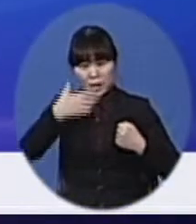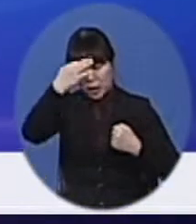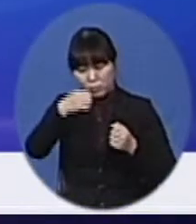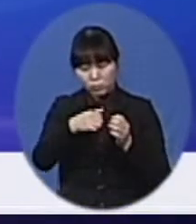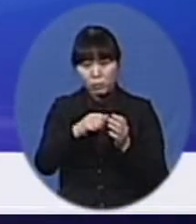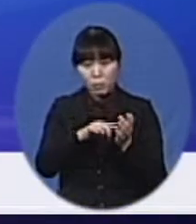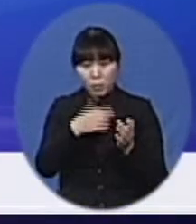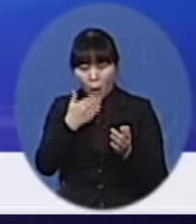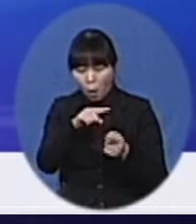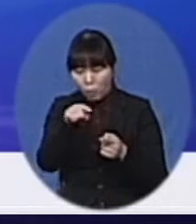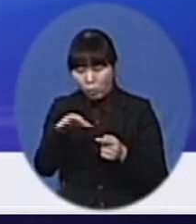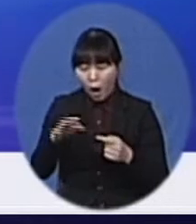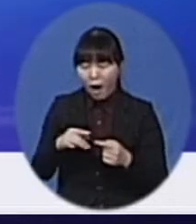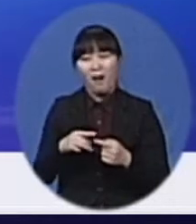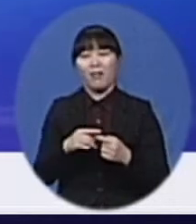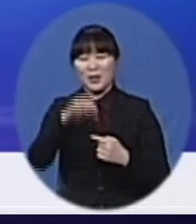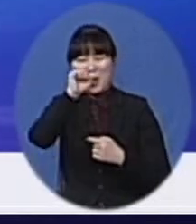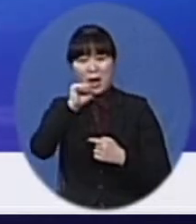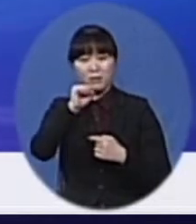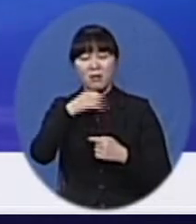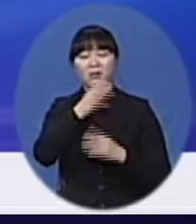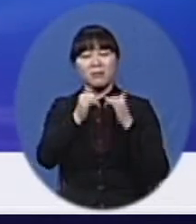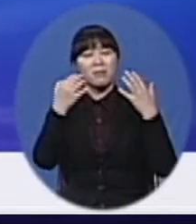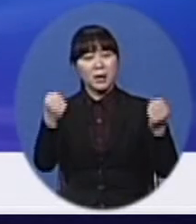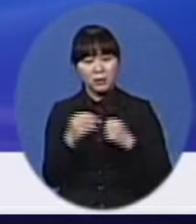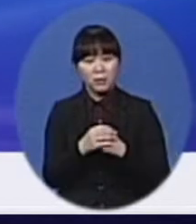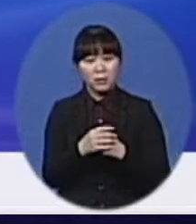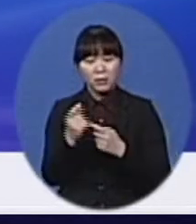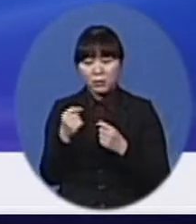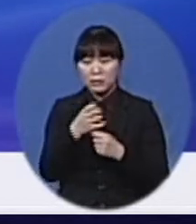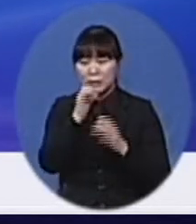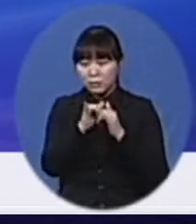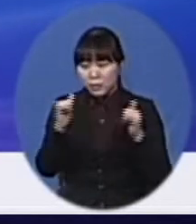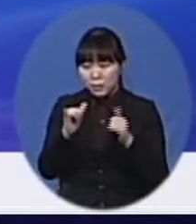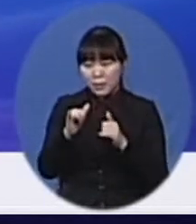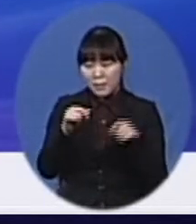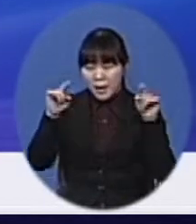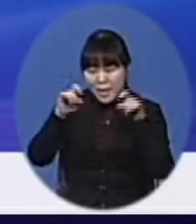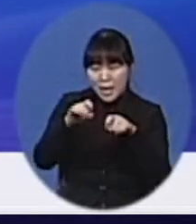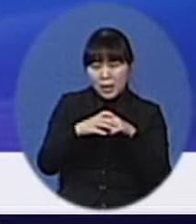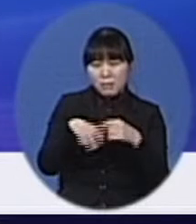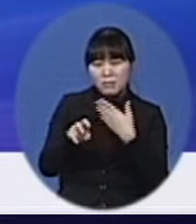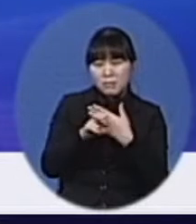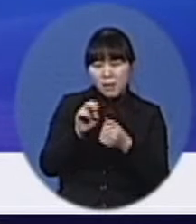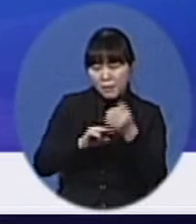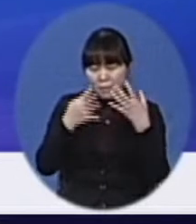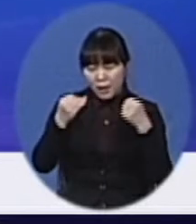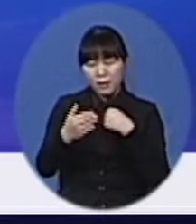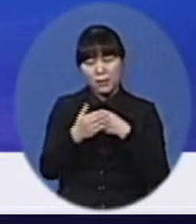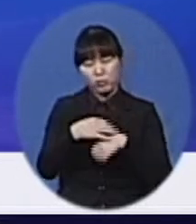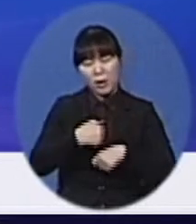건강기능식품 무료라는 말에 혹하는 어르신들 많으실 텐데요. 이 어르신들을 노린 불법 판매가 기승을 부리고 있어